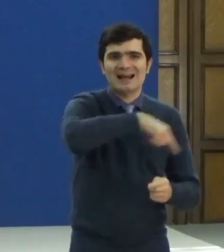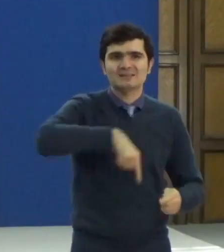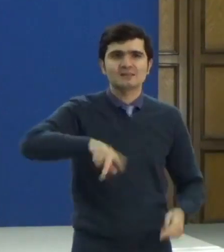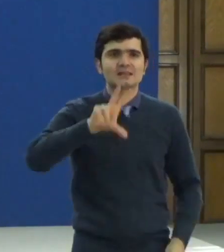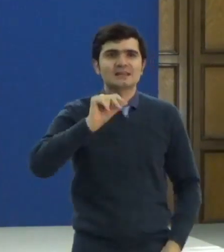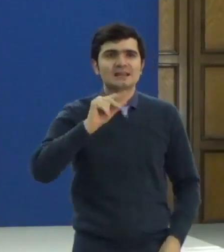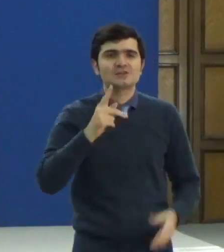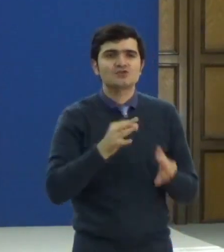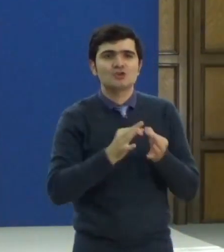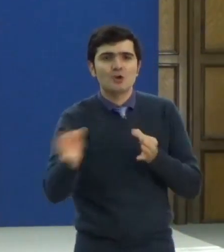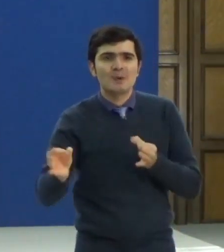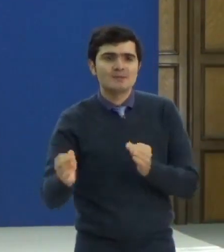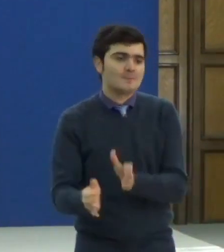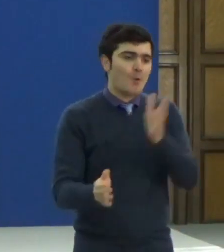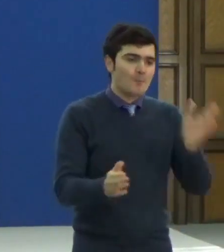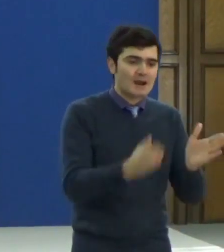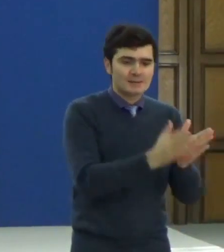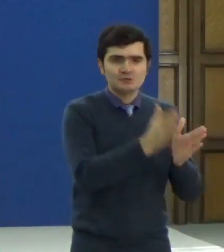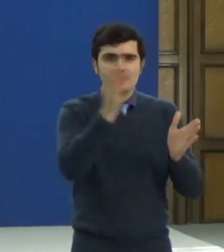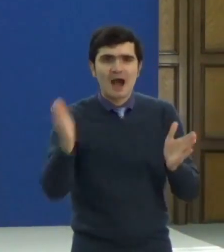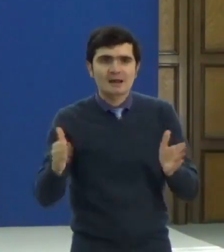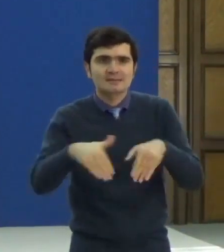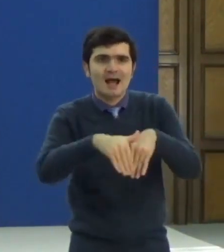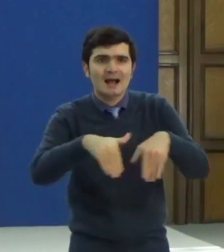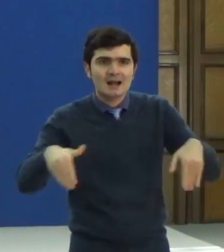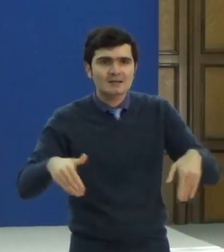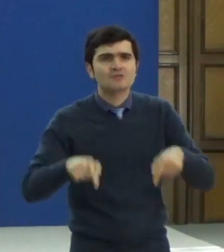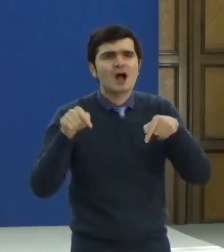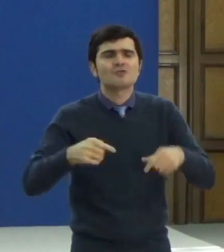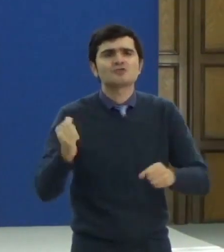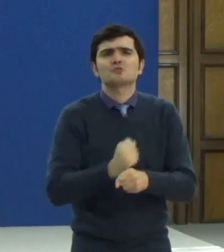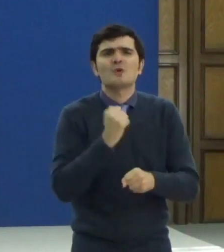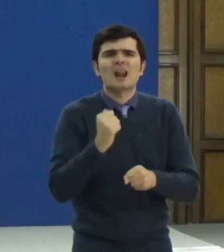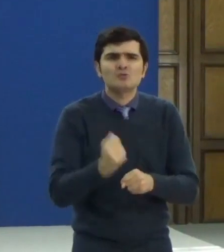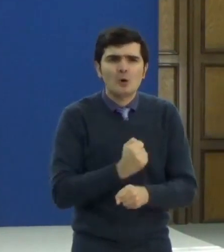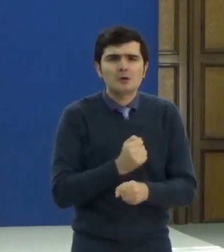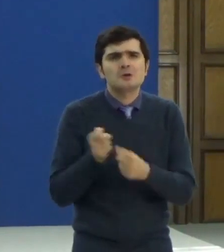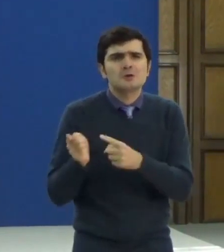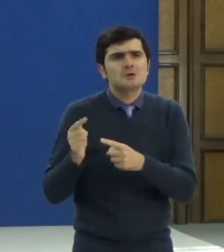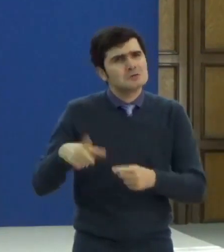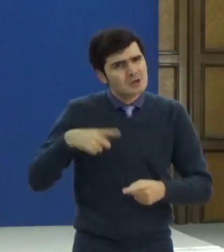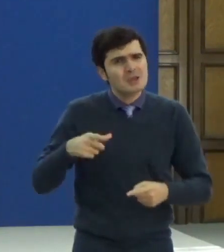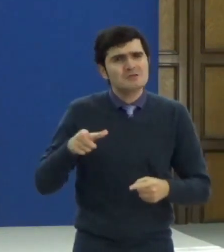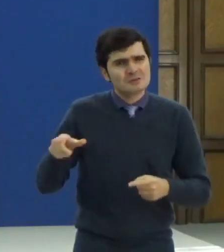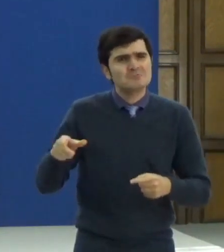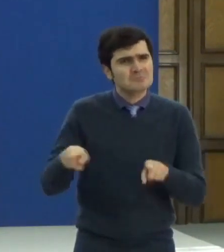parte și de alta a graniței, lucrători transfrontalieri care sunt și ei